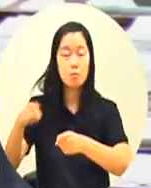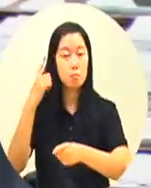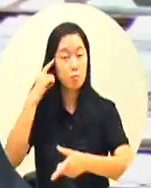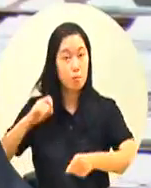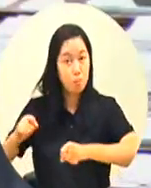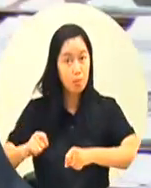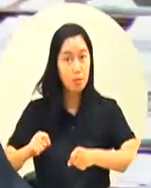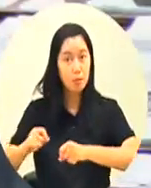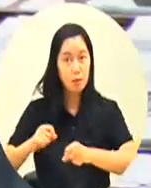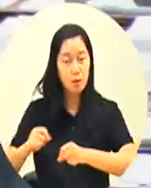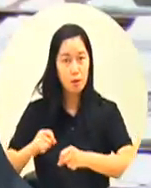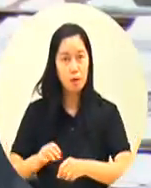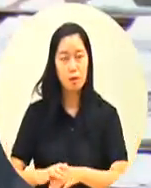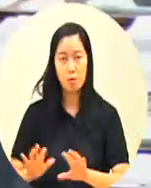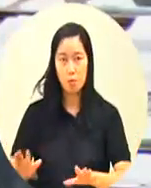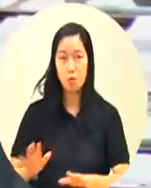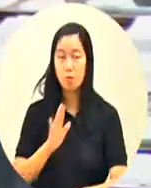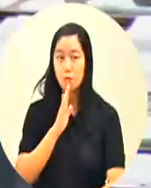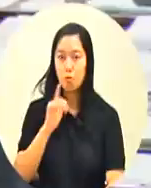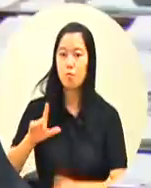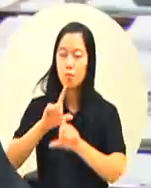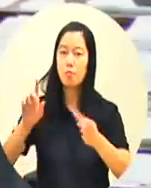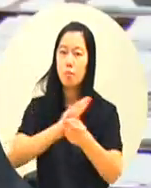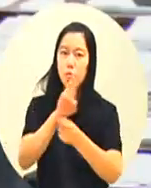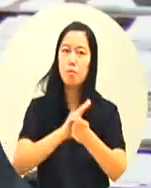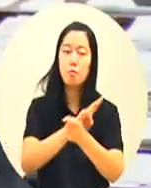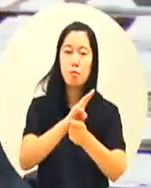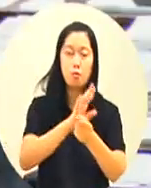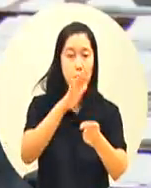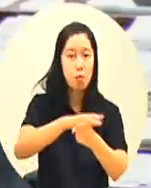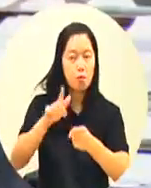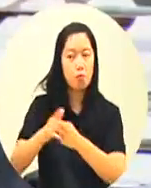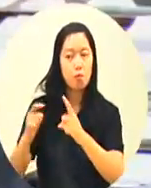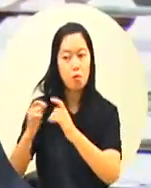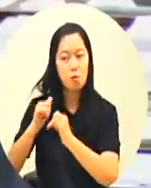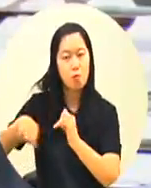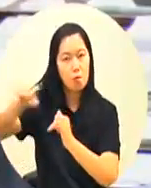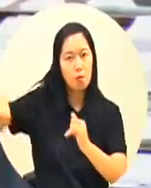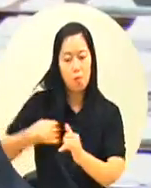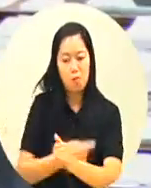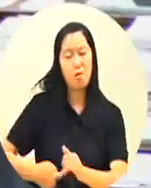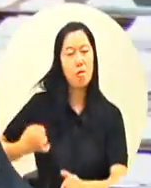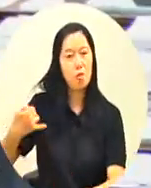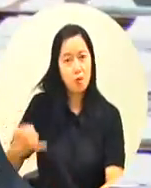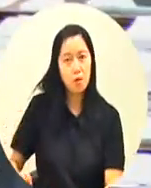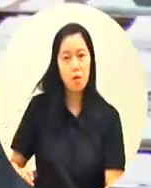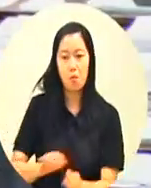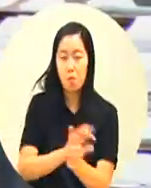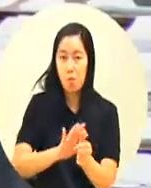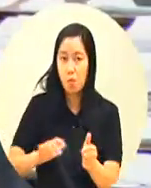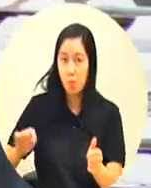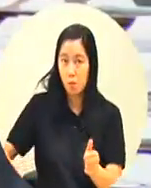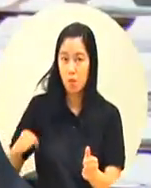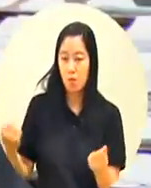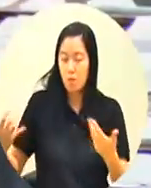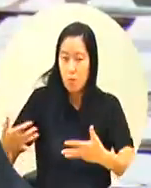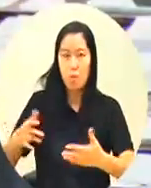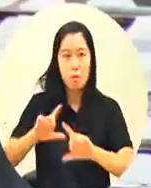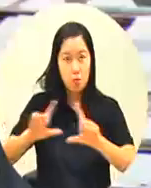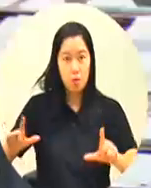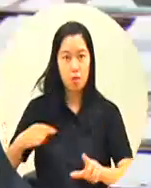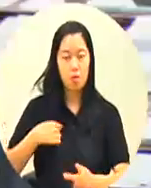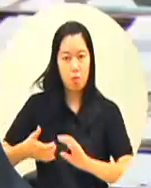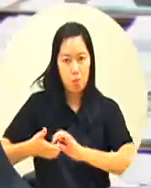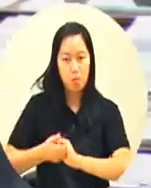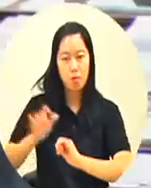说我们现在是因为大林埔的居民他的健康的问题 是一个很大的问题，所以我们必须要把他